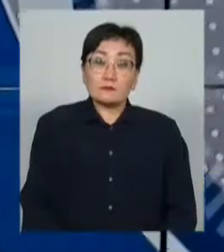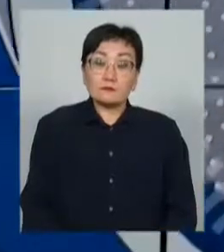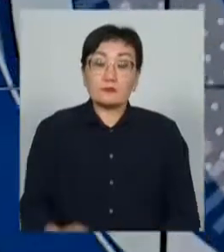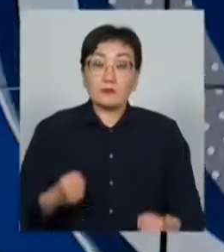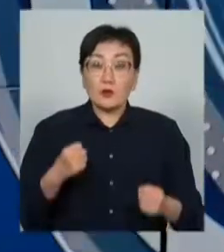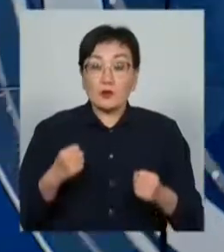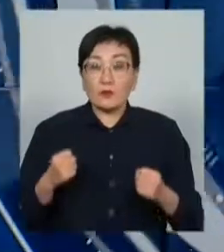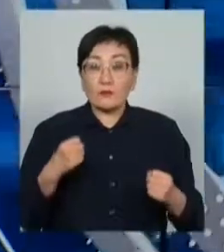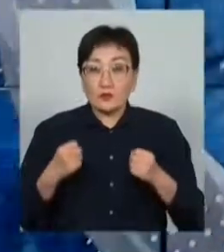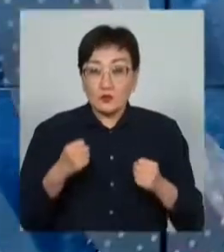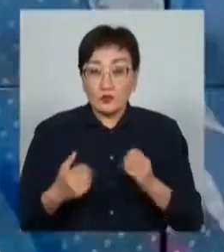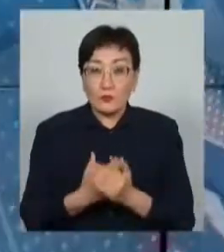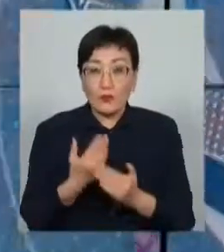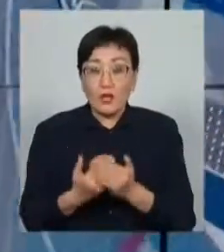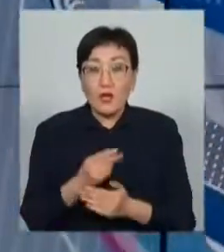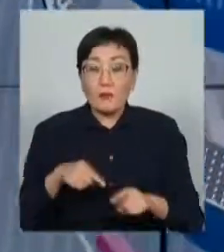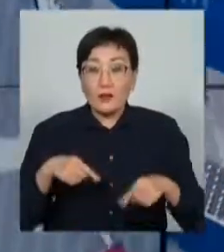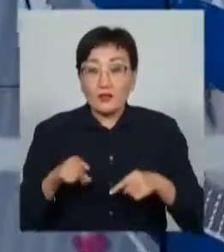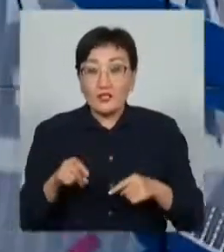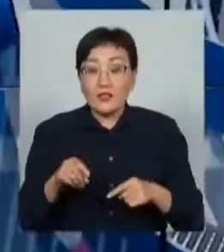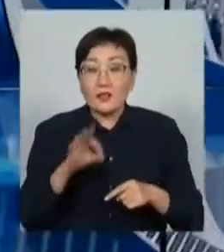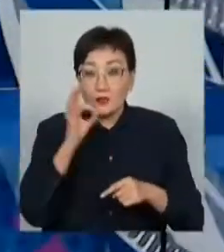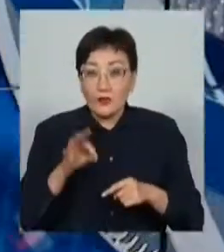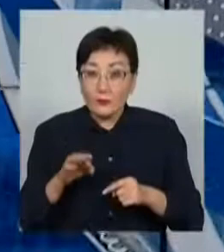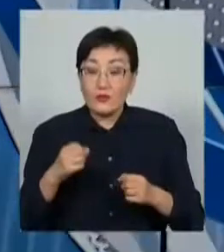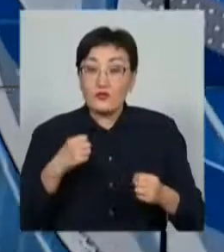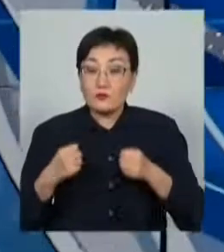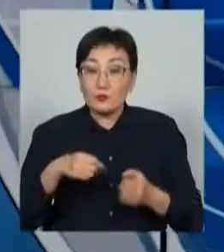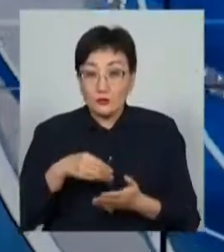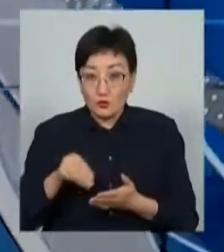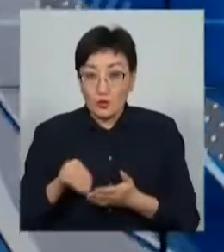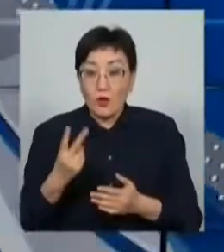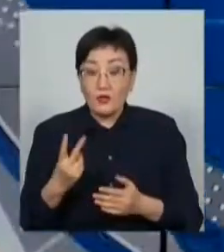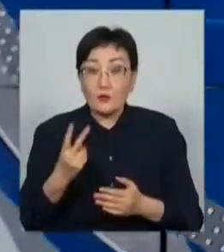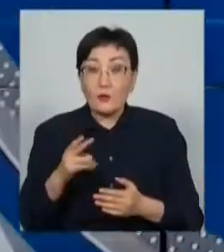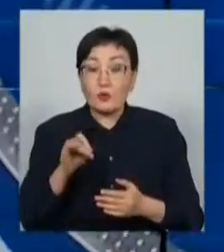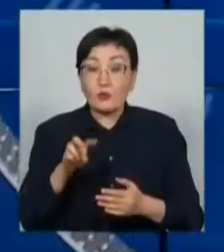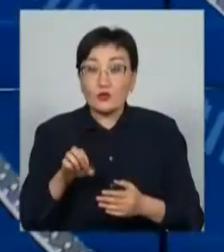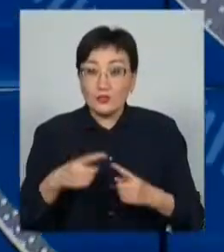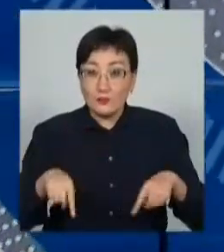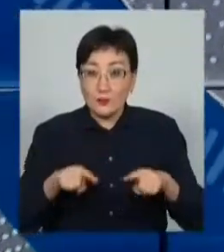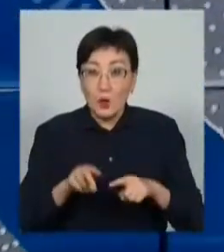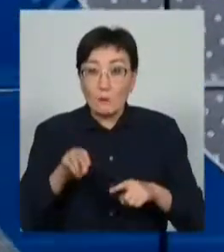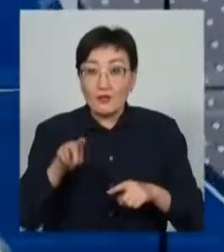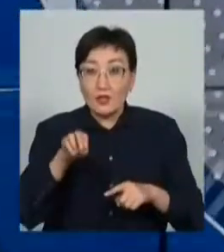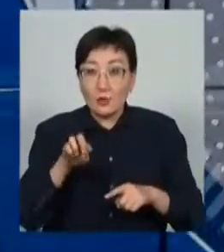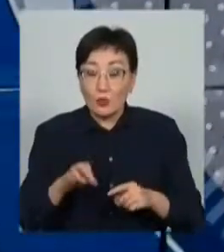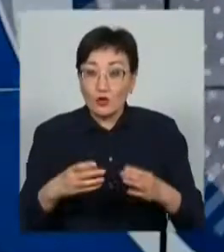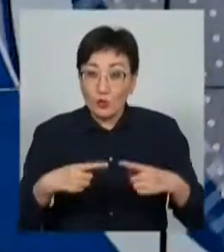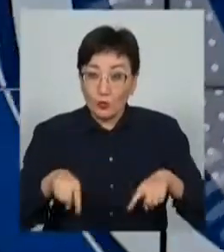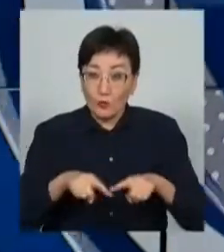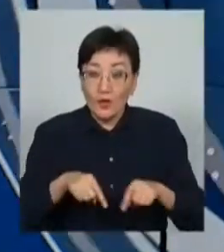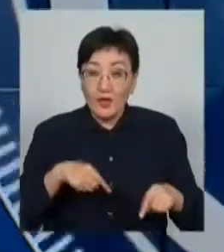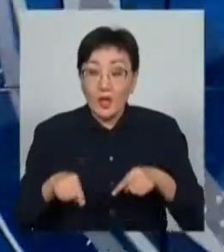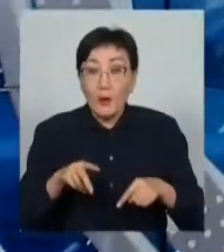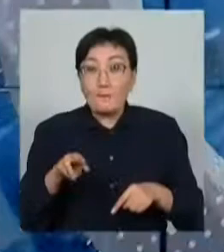Спорт жаңалықтарынан алматылық Қайрат неміс футболшысын сатып алды. Клуб басшылығы Германияның екінші Бундеслигасындағы Падерборн клубының ойыншысы